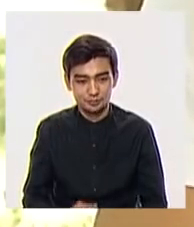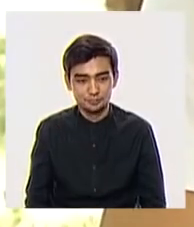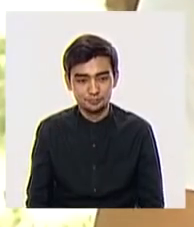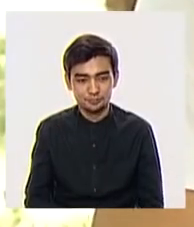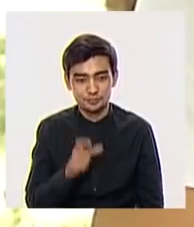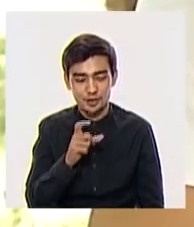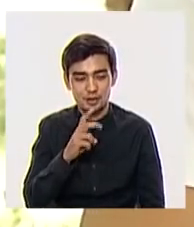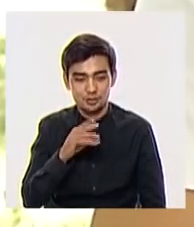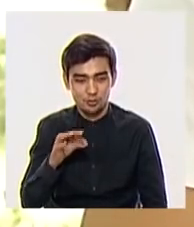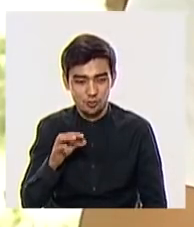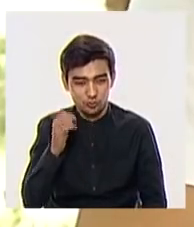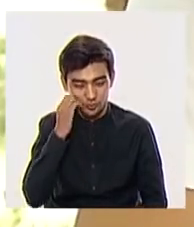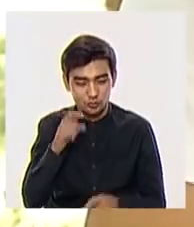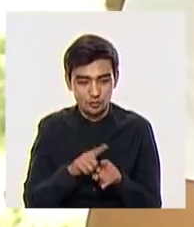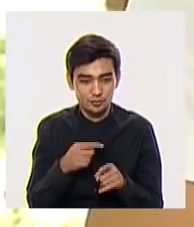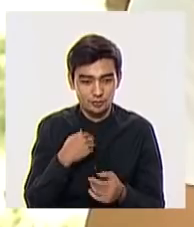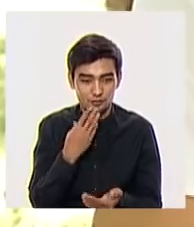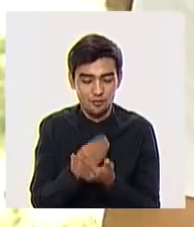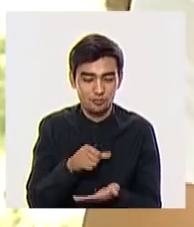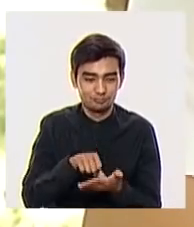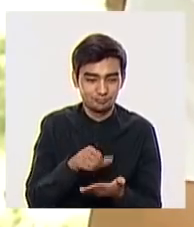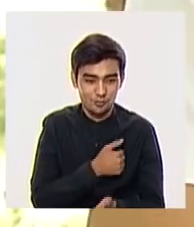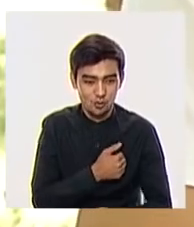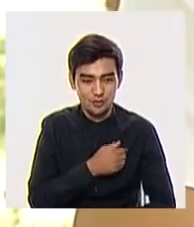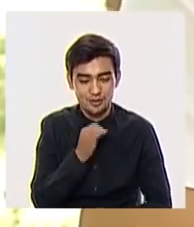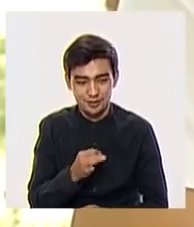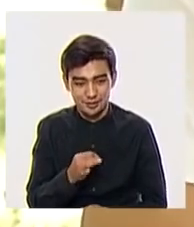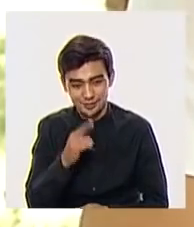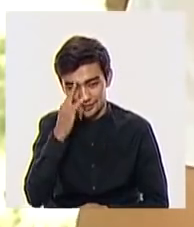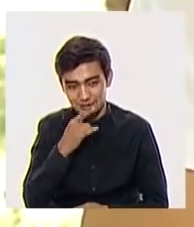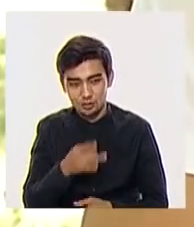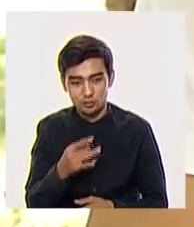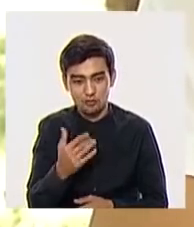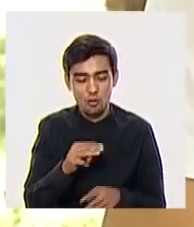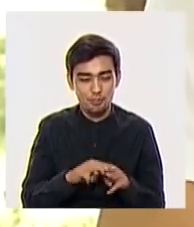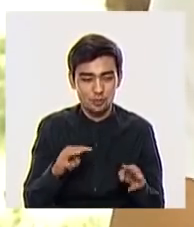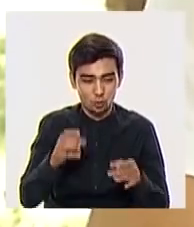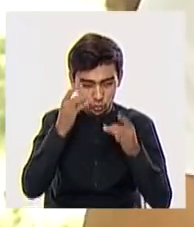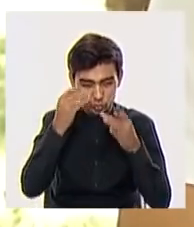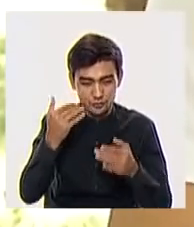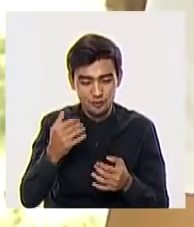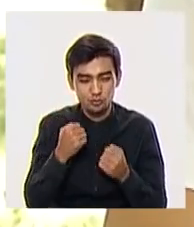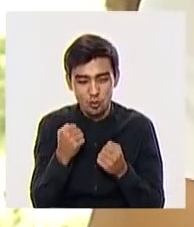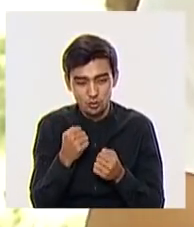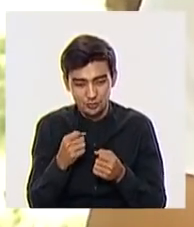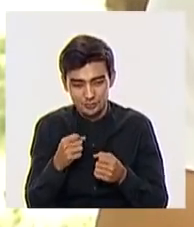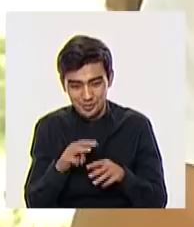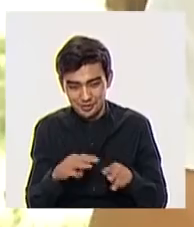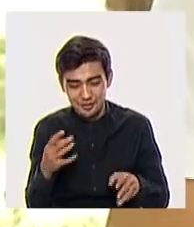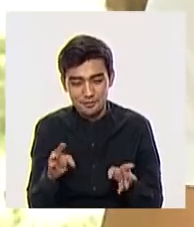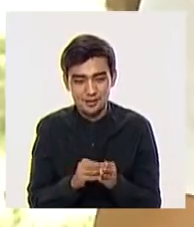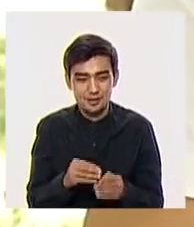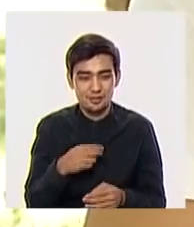Экспо көрмесінде өзіміздің жеке кешімізді бергіміз келеді. Және Қазақстан Республикасы министрлік мәдениет және спорт министрлігімен бірге